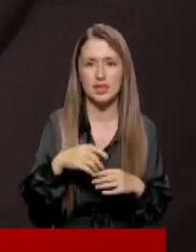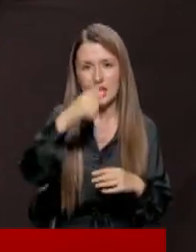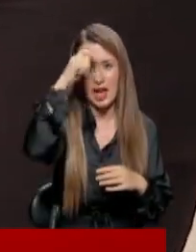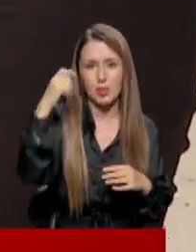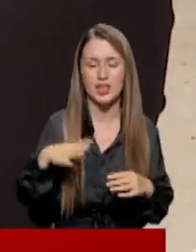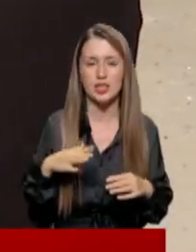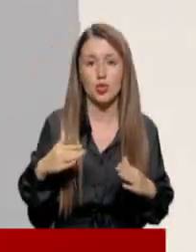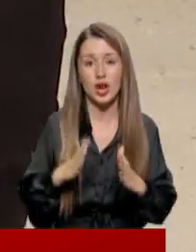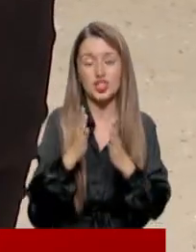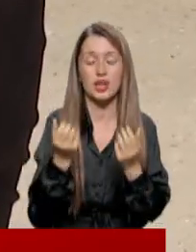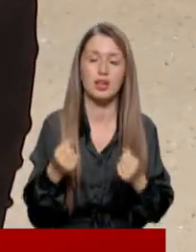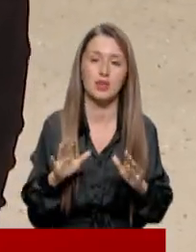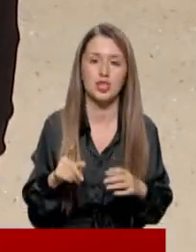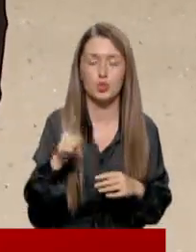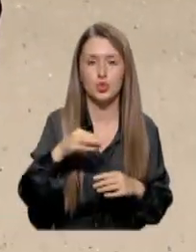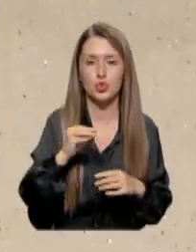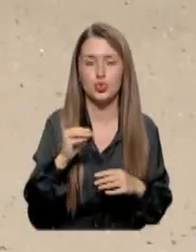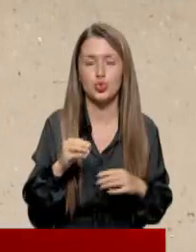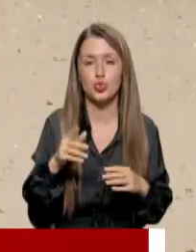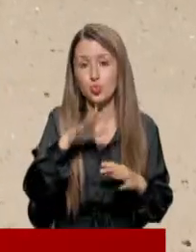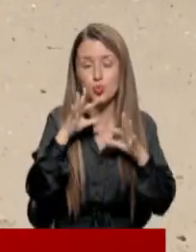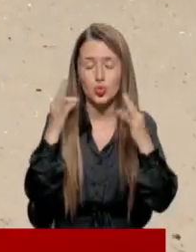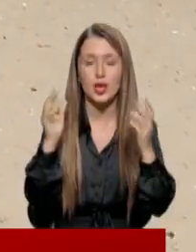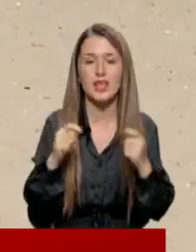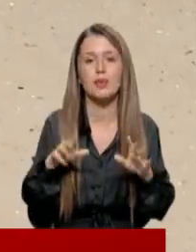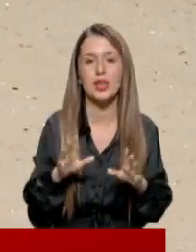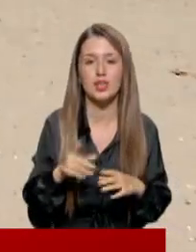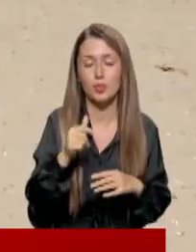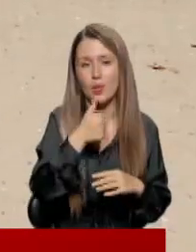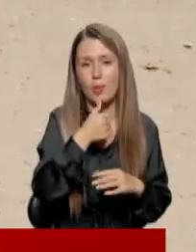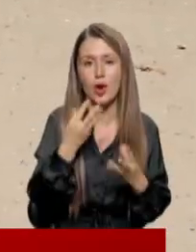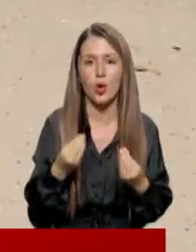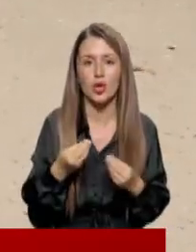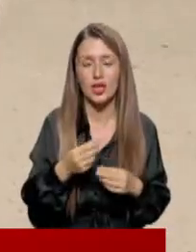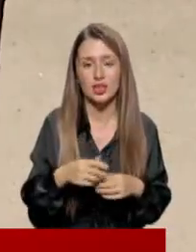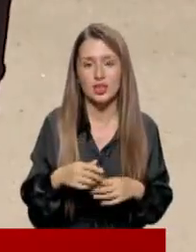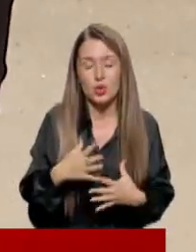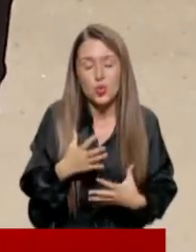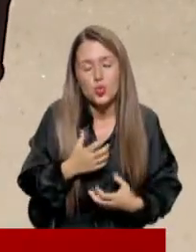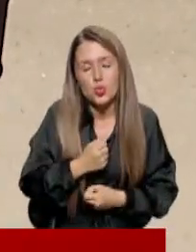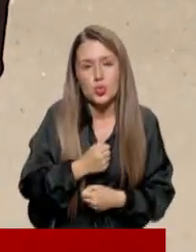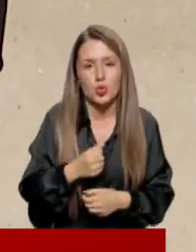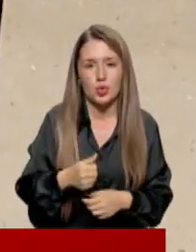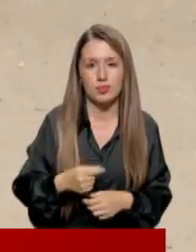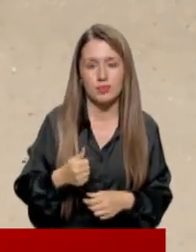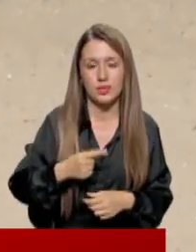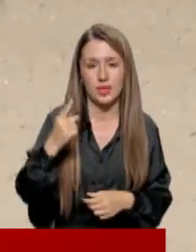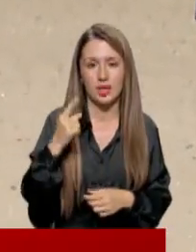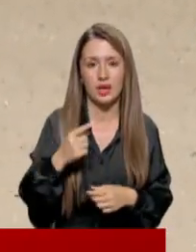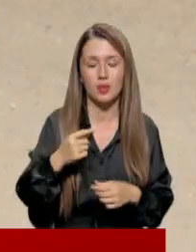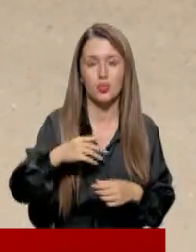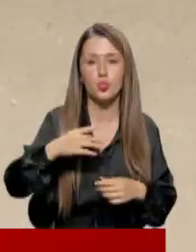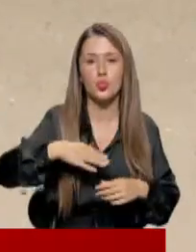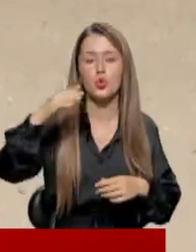ama karşılığında alamayınca, işte bir çocuğu mutlu edemeyince bir baba olarak insanın ağrına gidiyor. Başlarımızdaki daha büyük